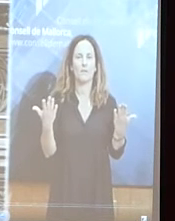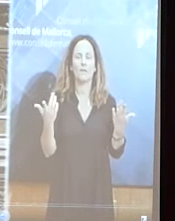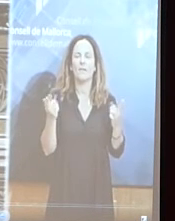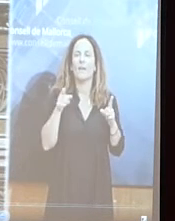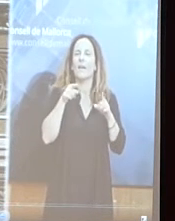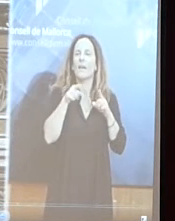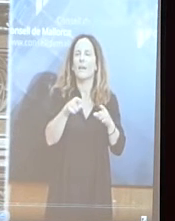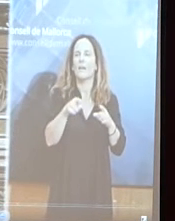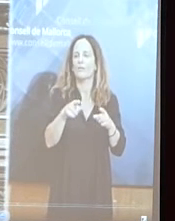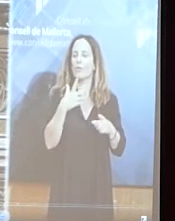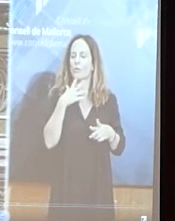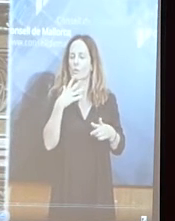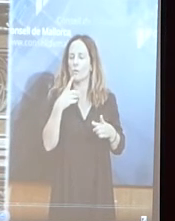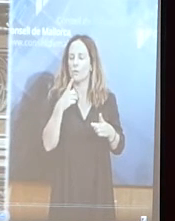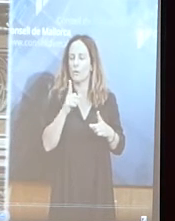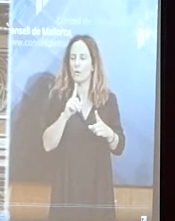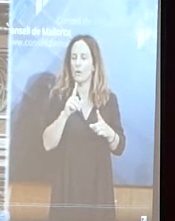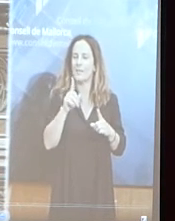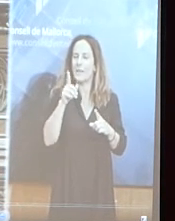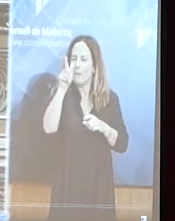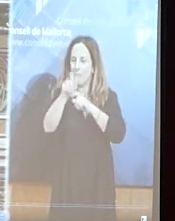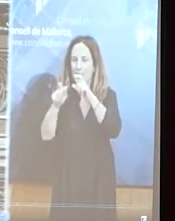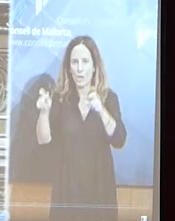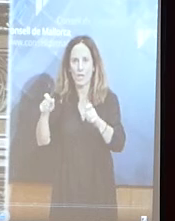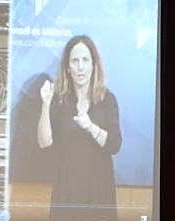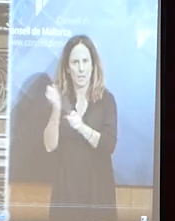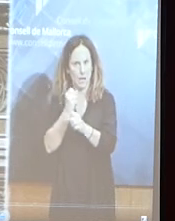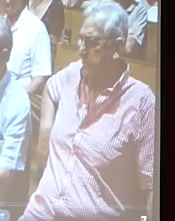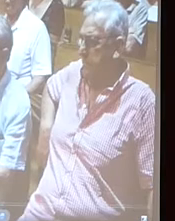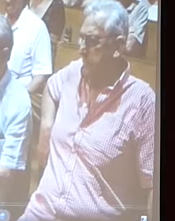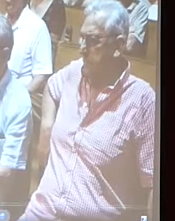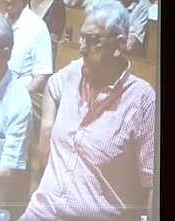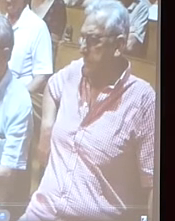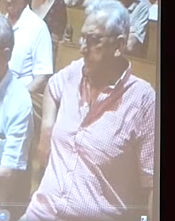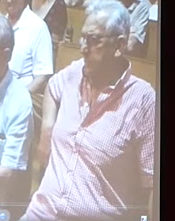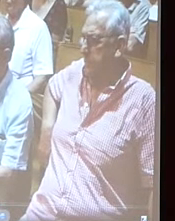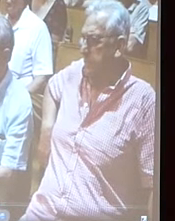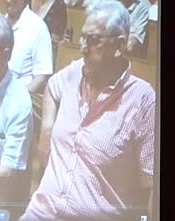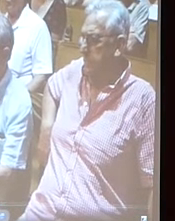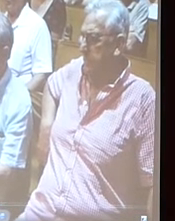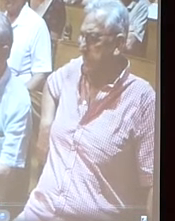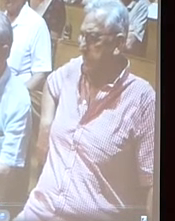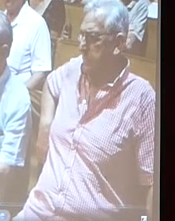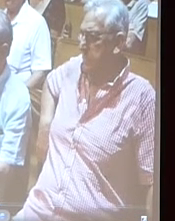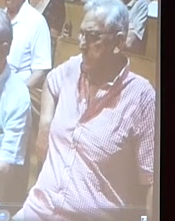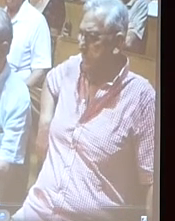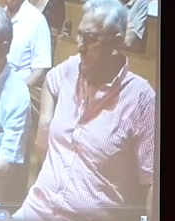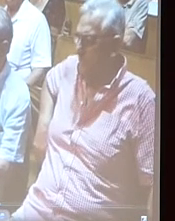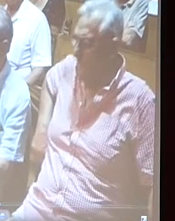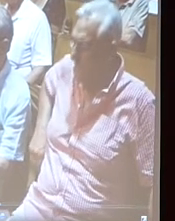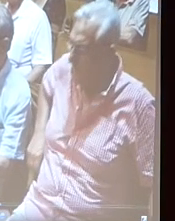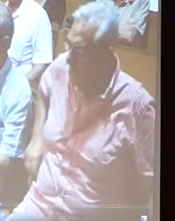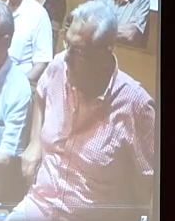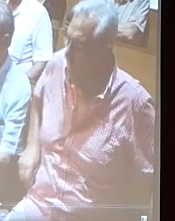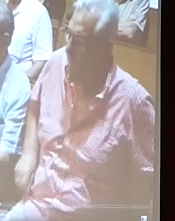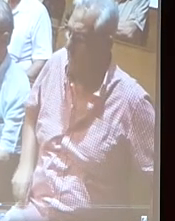és joves versus gent gran, és gent que treballa versus gent que no treballa, aquest és el punt. I l'altre punt és quanta gent treballa, i l'altre punt és quants són